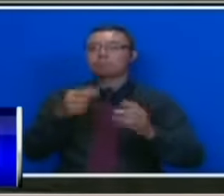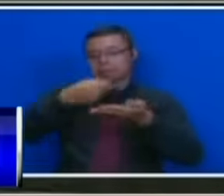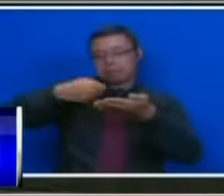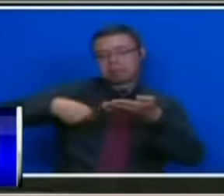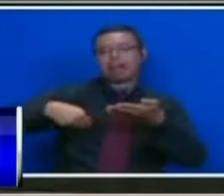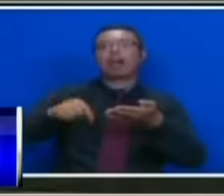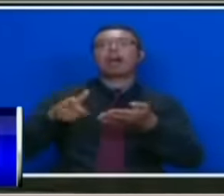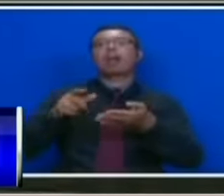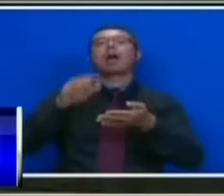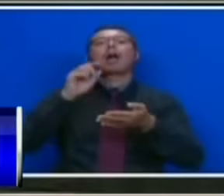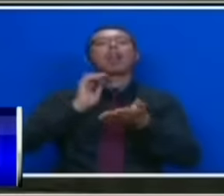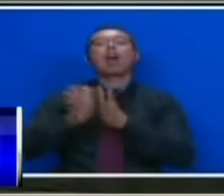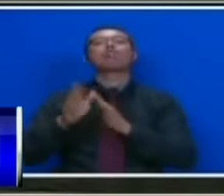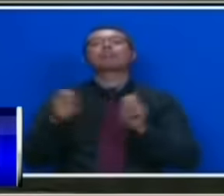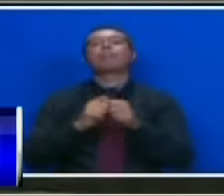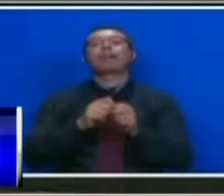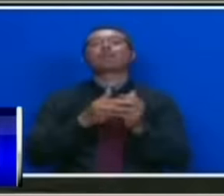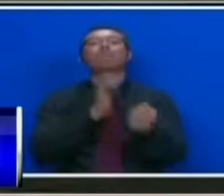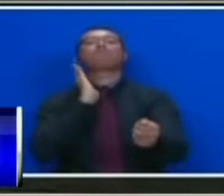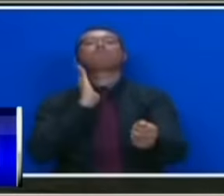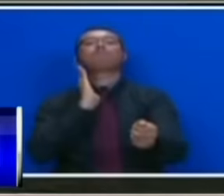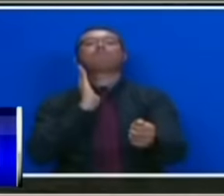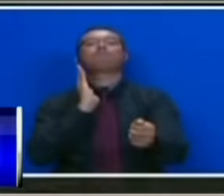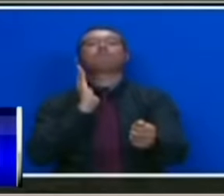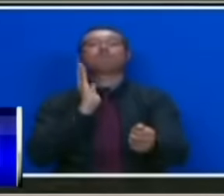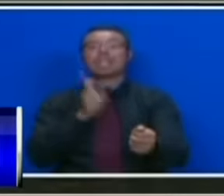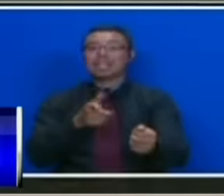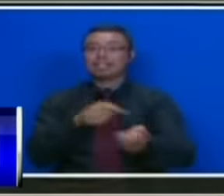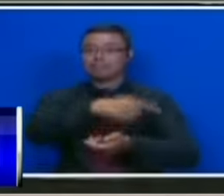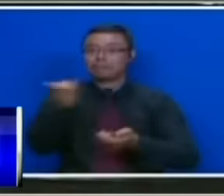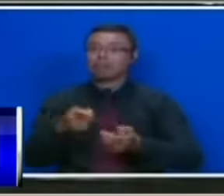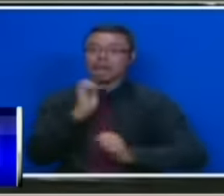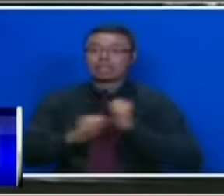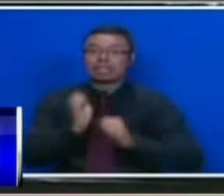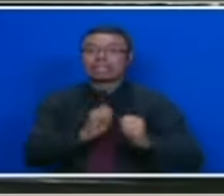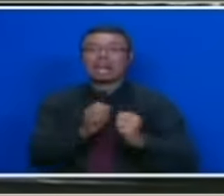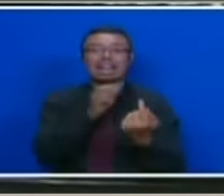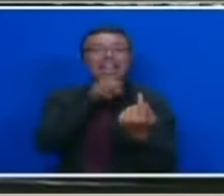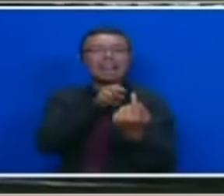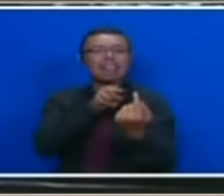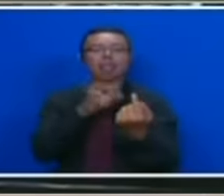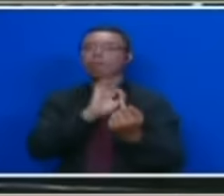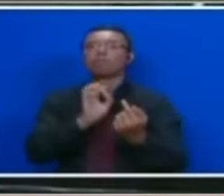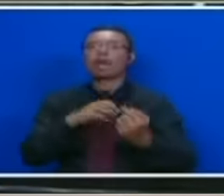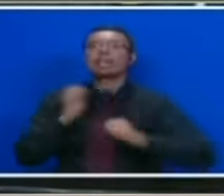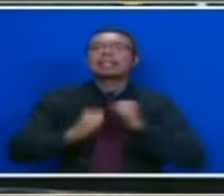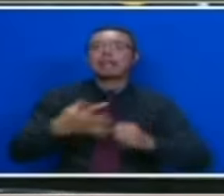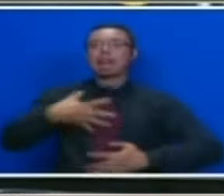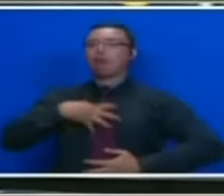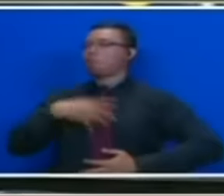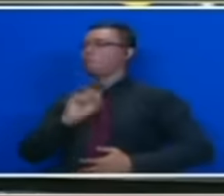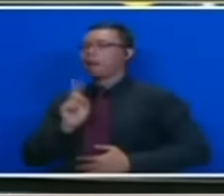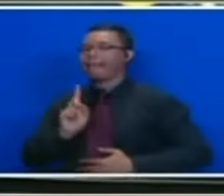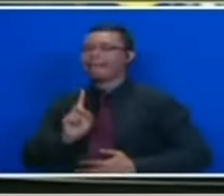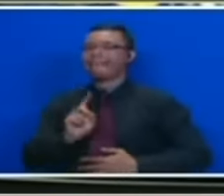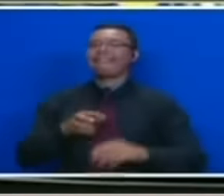tangan otomatis menggunakan surat itu sebagai pengunduran diri. Jadi mereka dikejar dengan target, bukan dikejar oleh rasa takut.